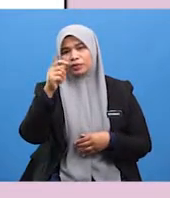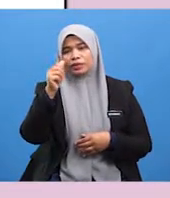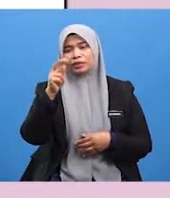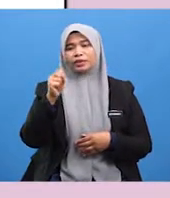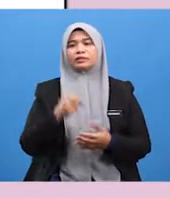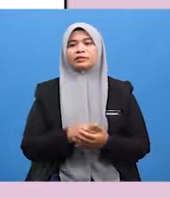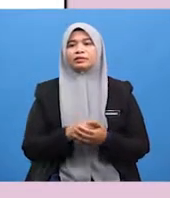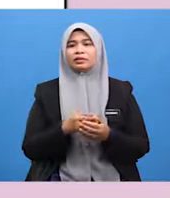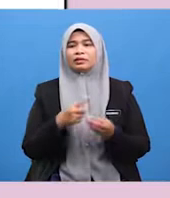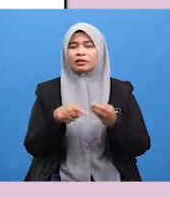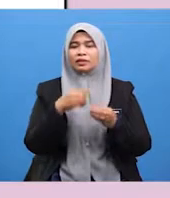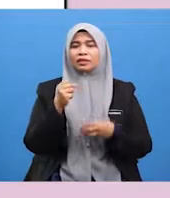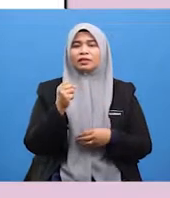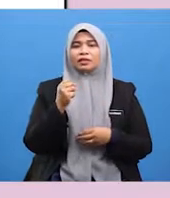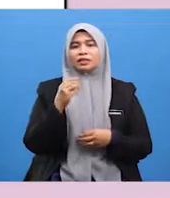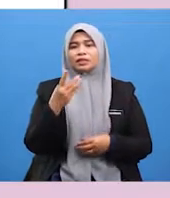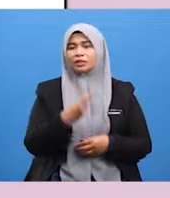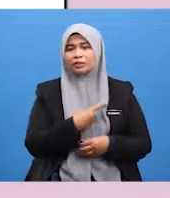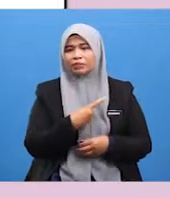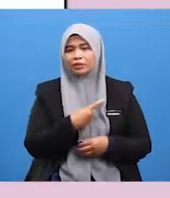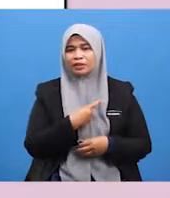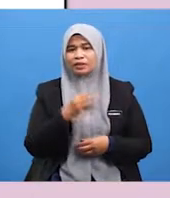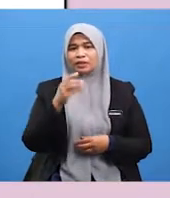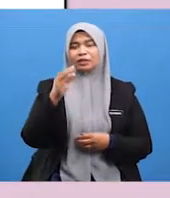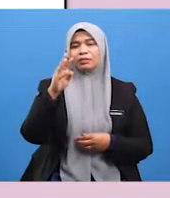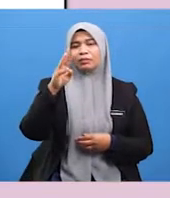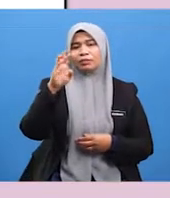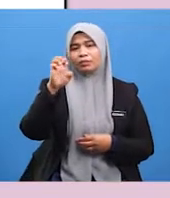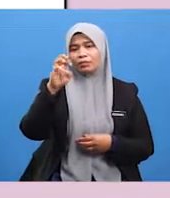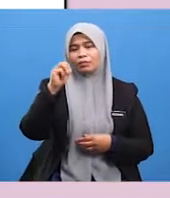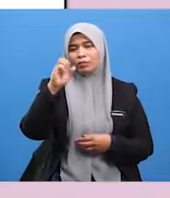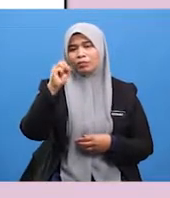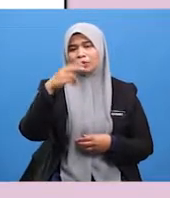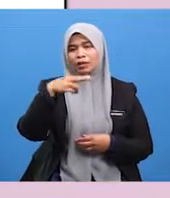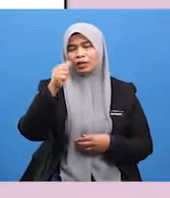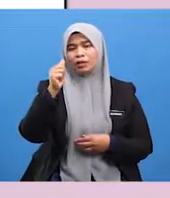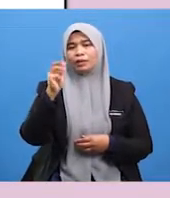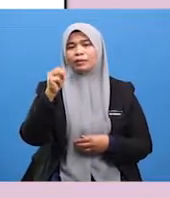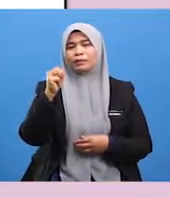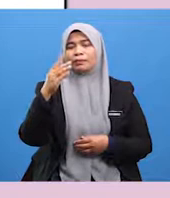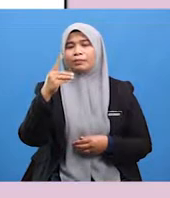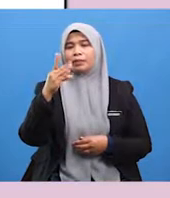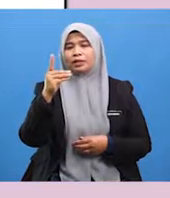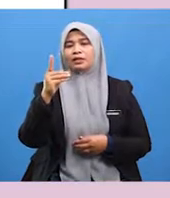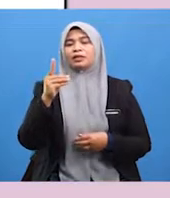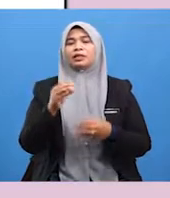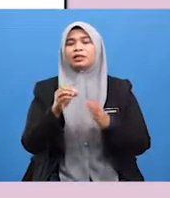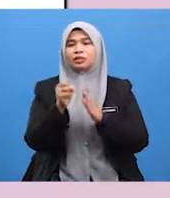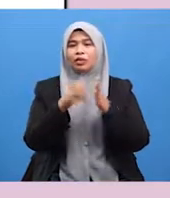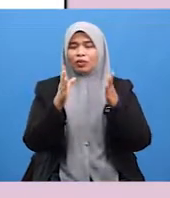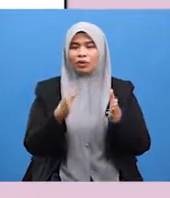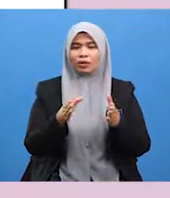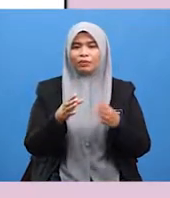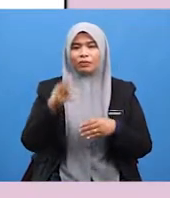yang memperlihatkan pandangan positif Datuk Tan yang menyatakan bahawa Encik Muhammad